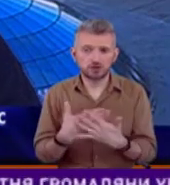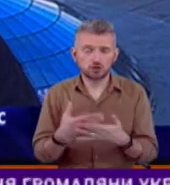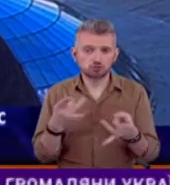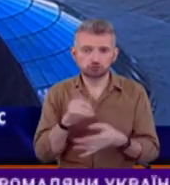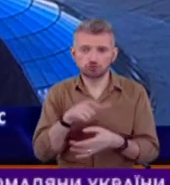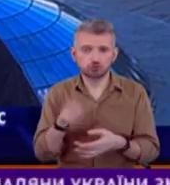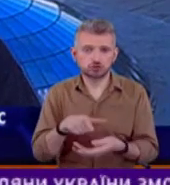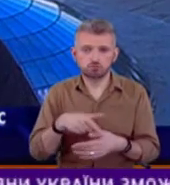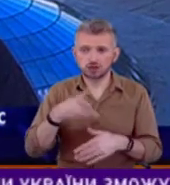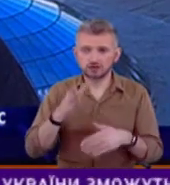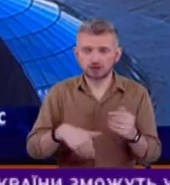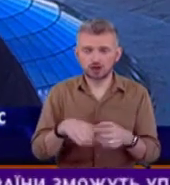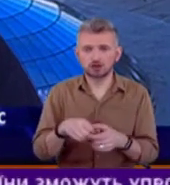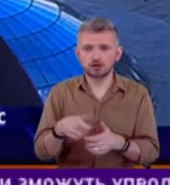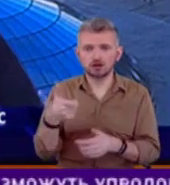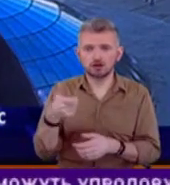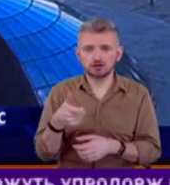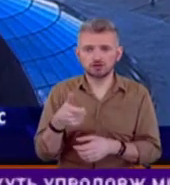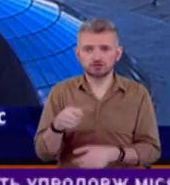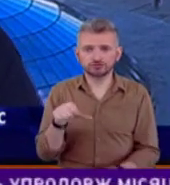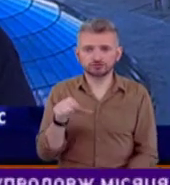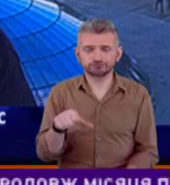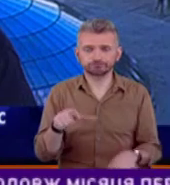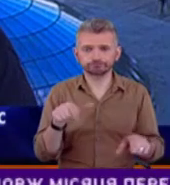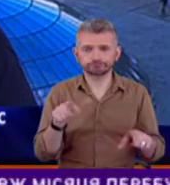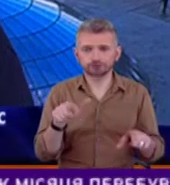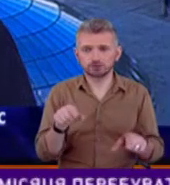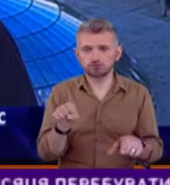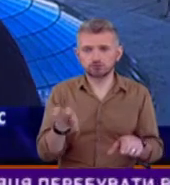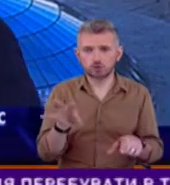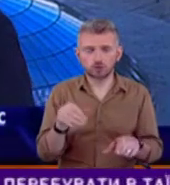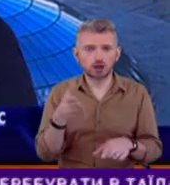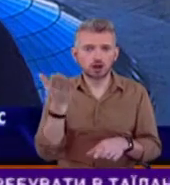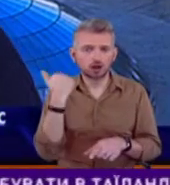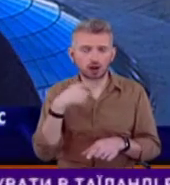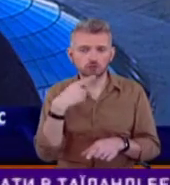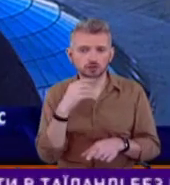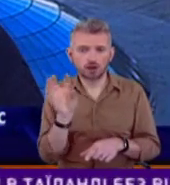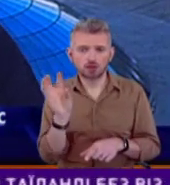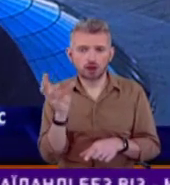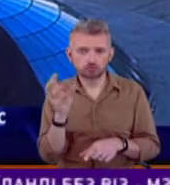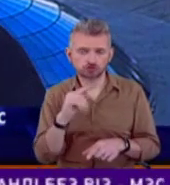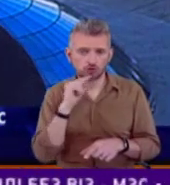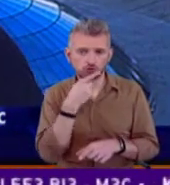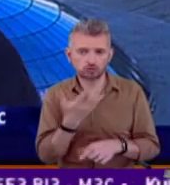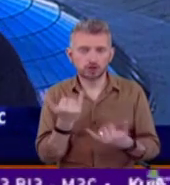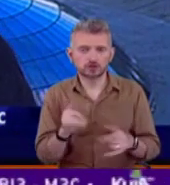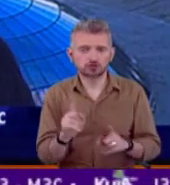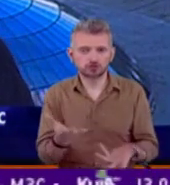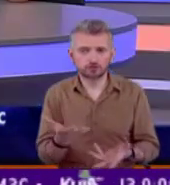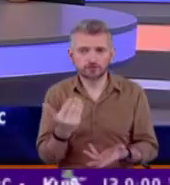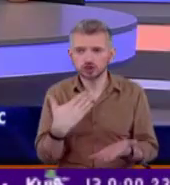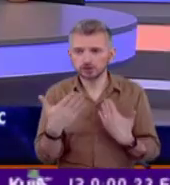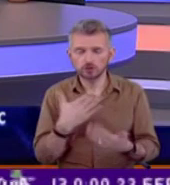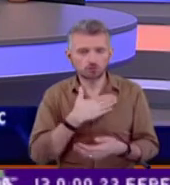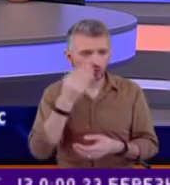люди перестали повороти включати. Ну, раніше ще говорили, там, ці лампочки економили, а зараз, по-моєму, ну, не знаю. Ну, як ваше стало? На